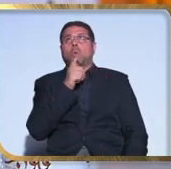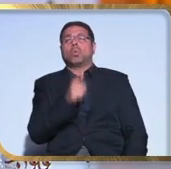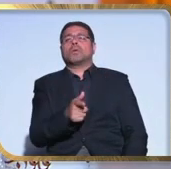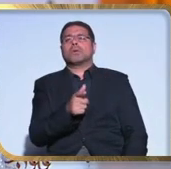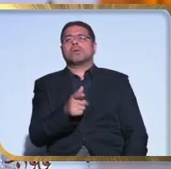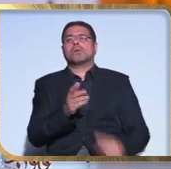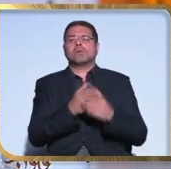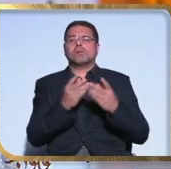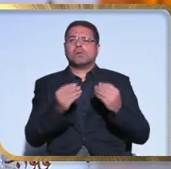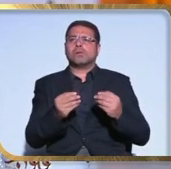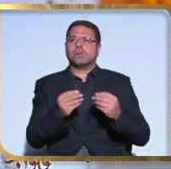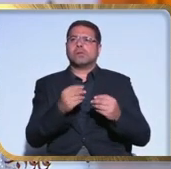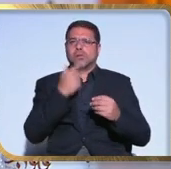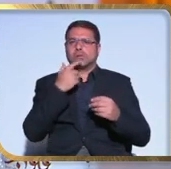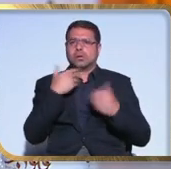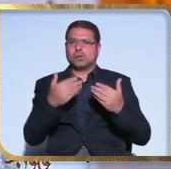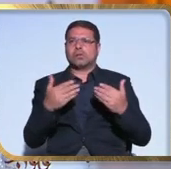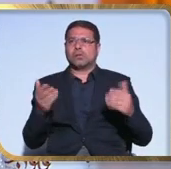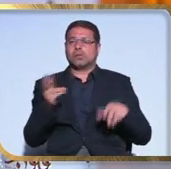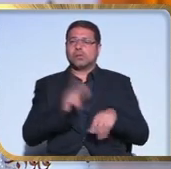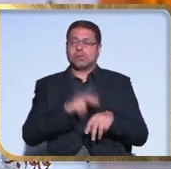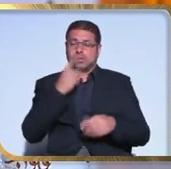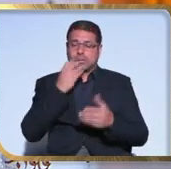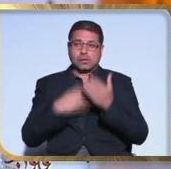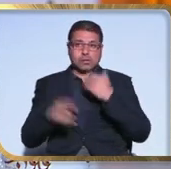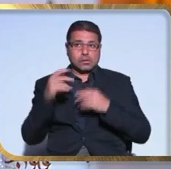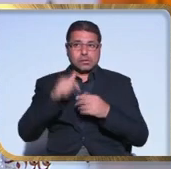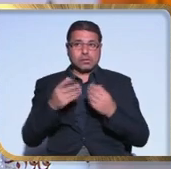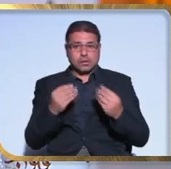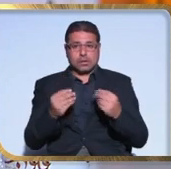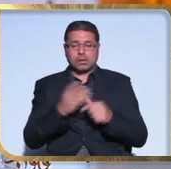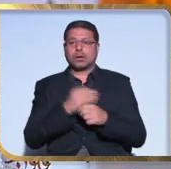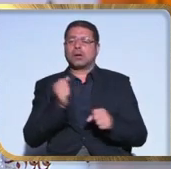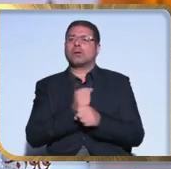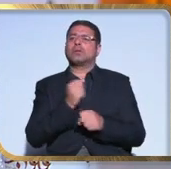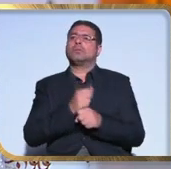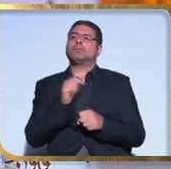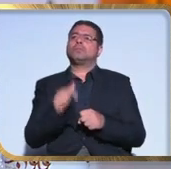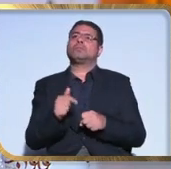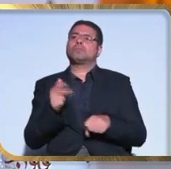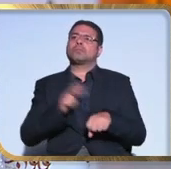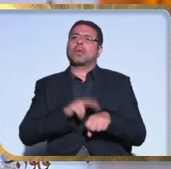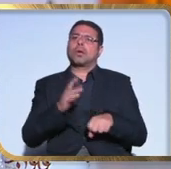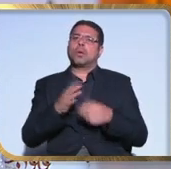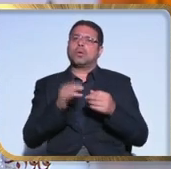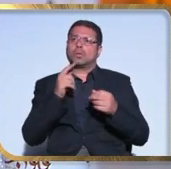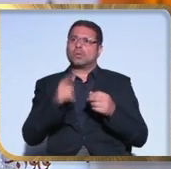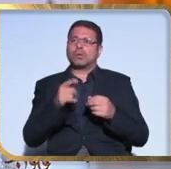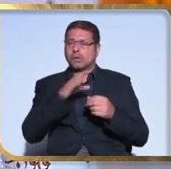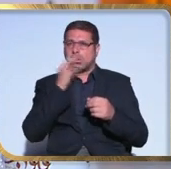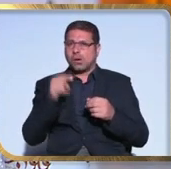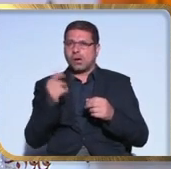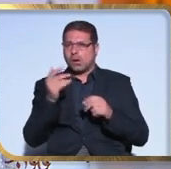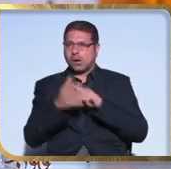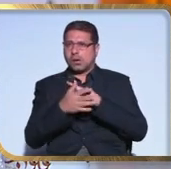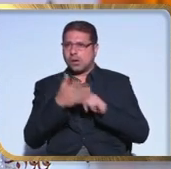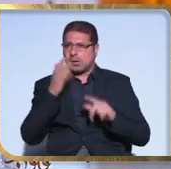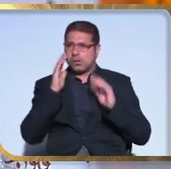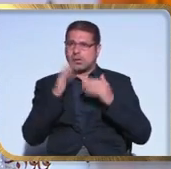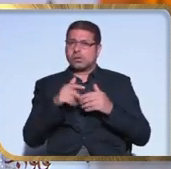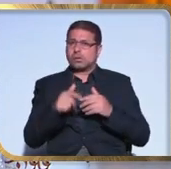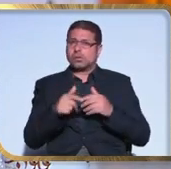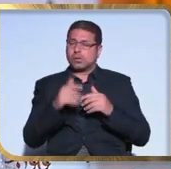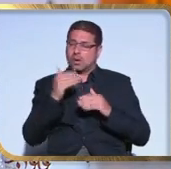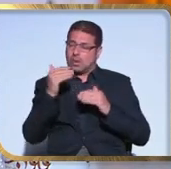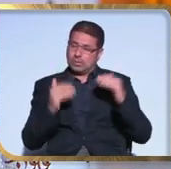وكثره التنفل لو علي سنوات كثيره اعمل كده او علي مثلا خمس صلوات